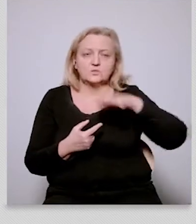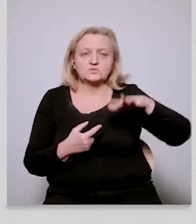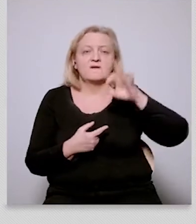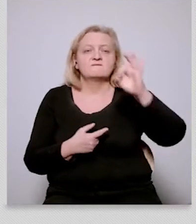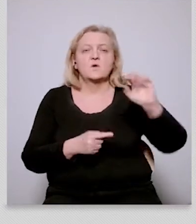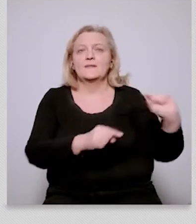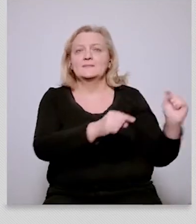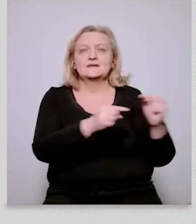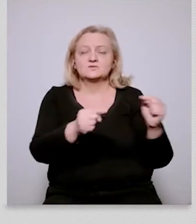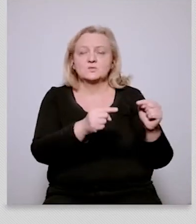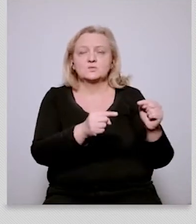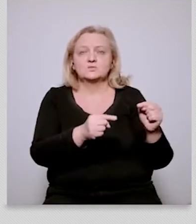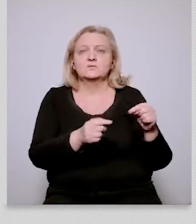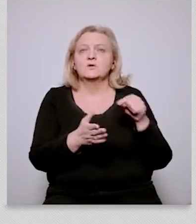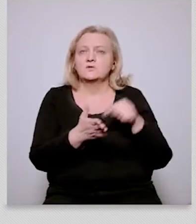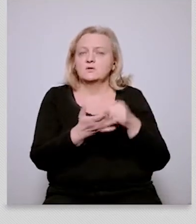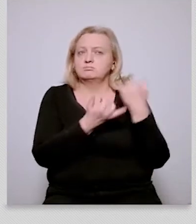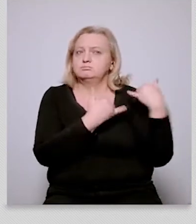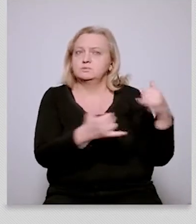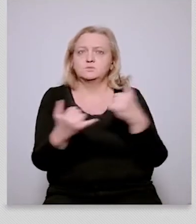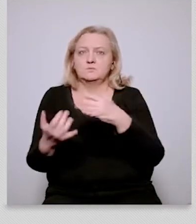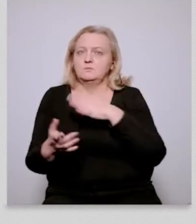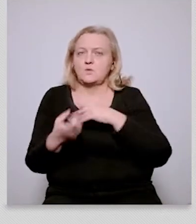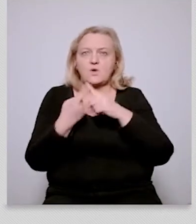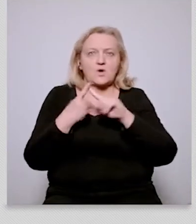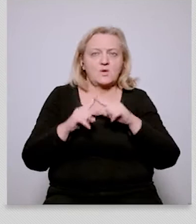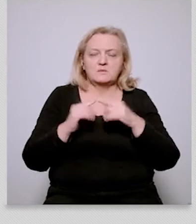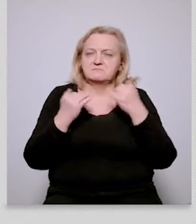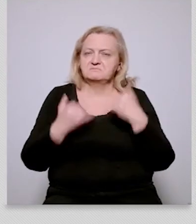dyskusjach i to było bardzo zróżnicowane kontekstowo.